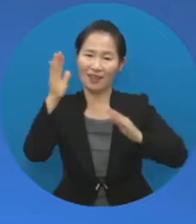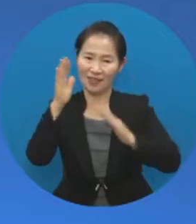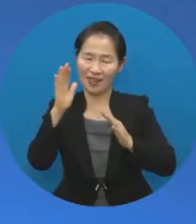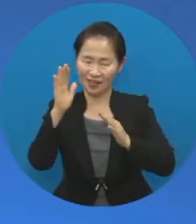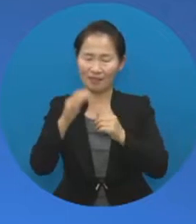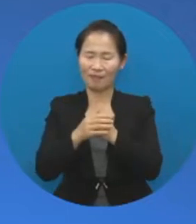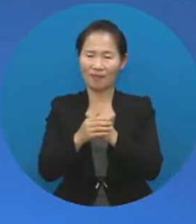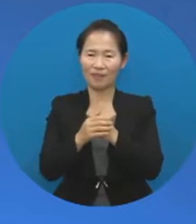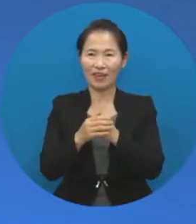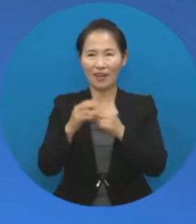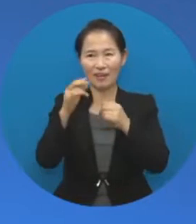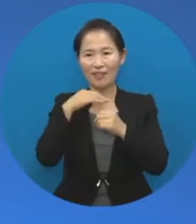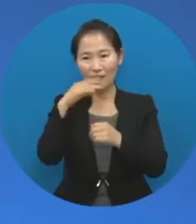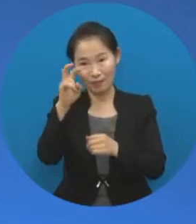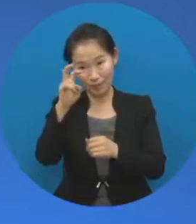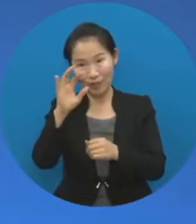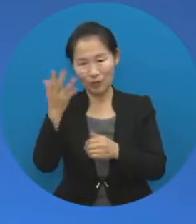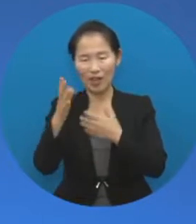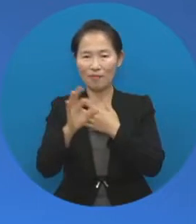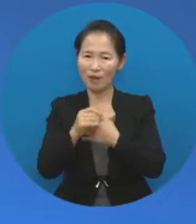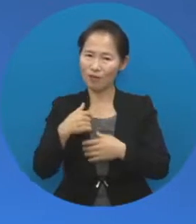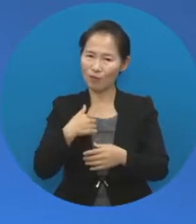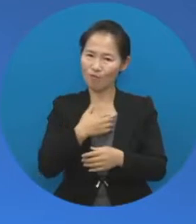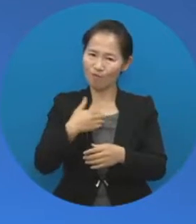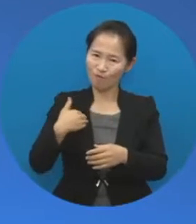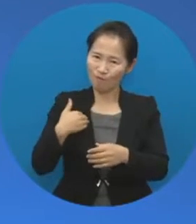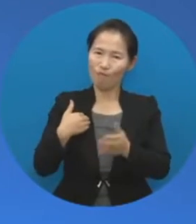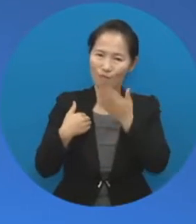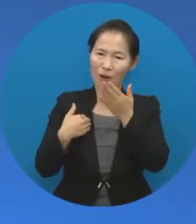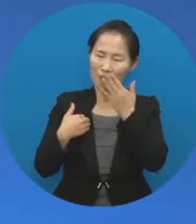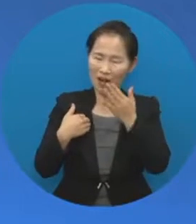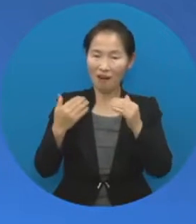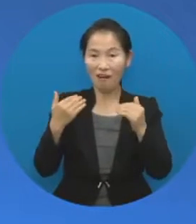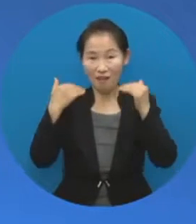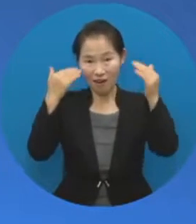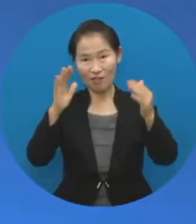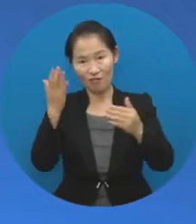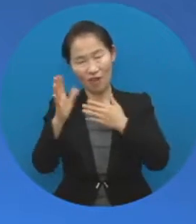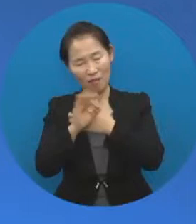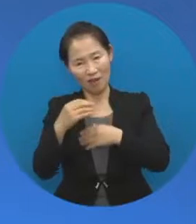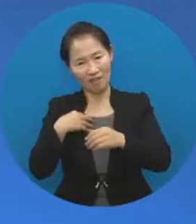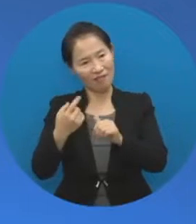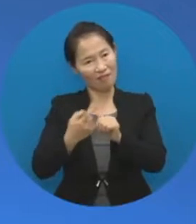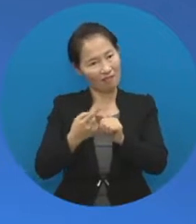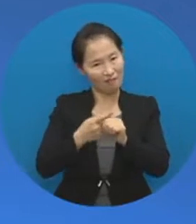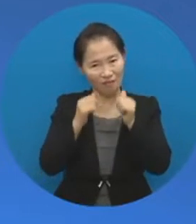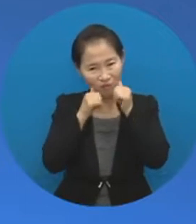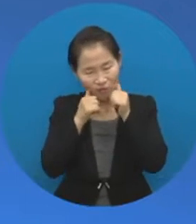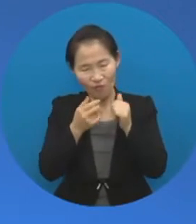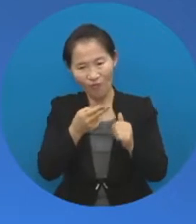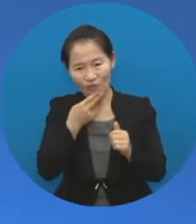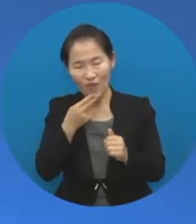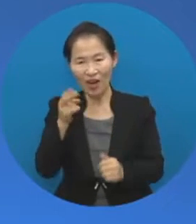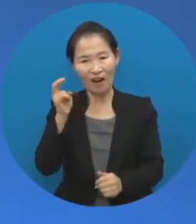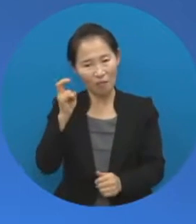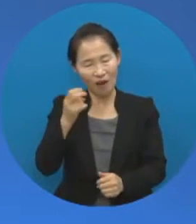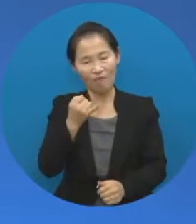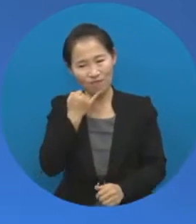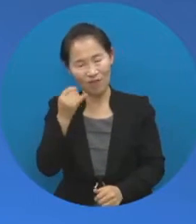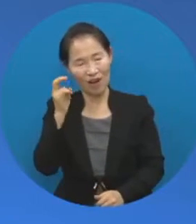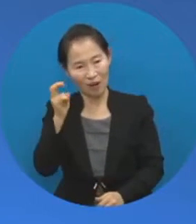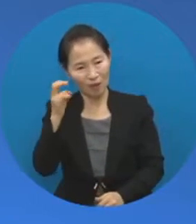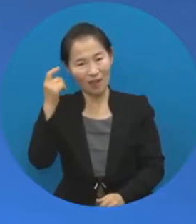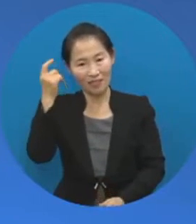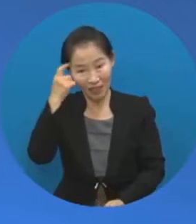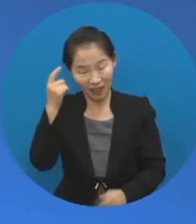나 스스로를 지킬 수 있을 줄 알았고 성인이 되면 더 이상 나를 놀리는 사람이 없으니까 괜찮겠지 하고